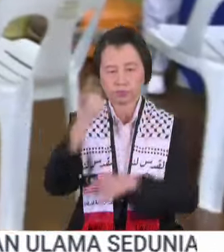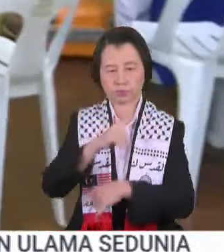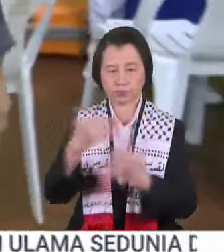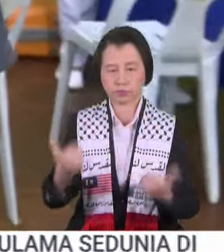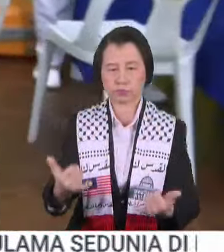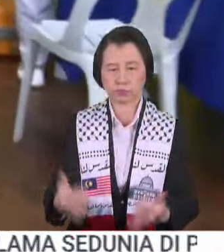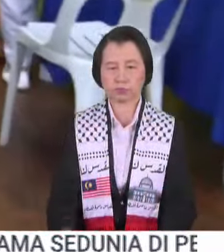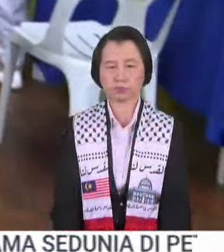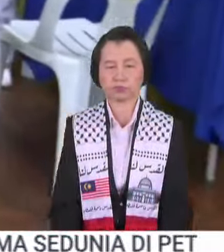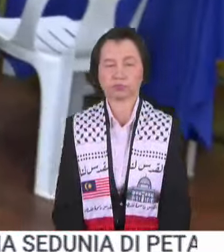ini.